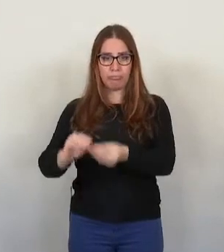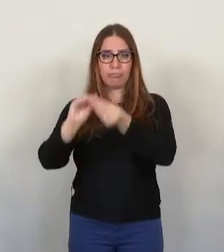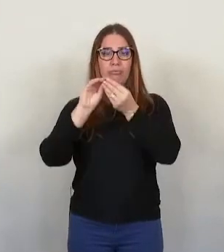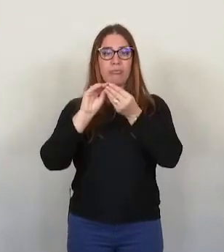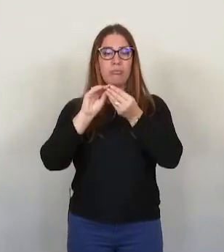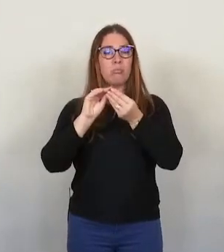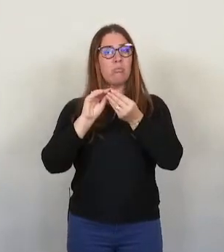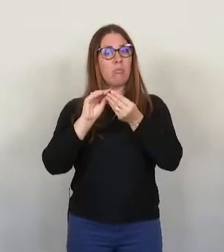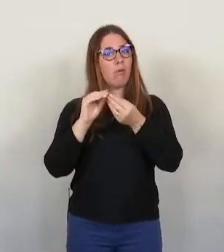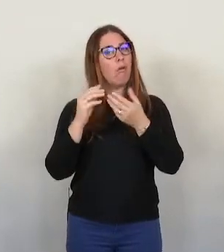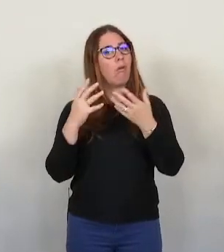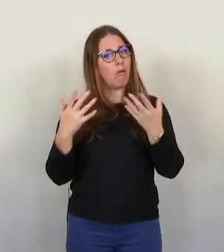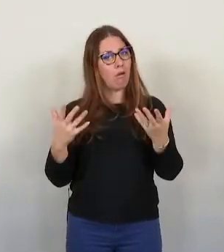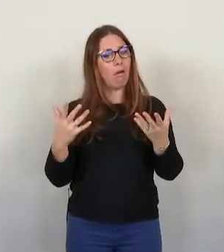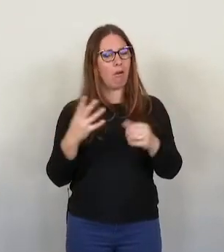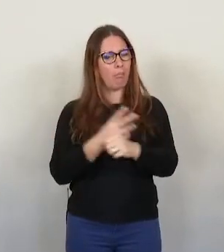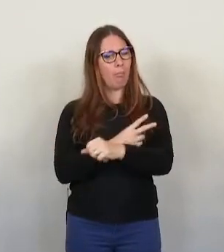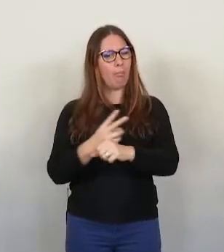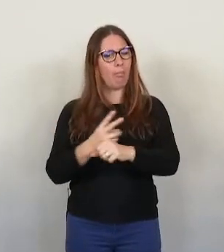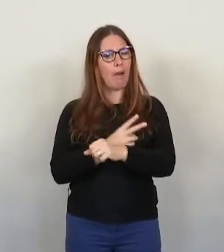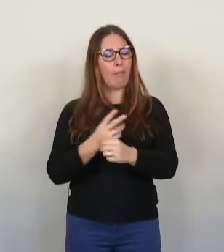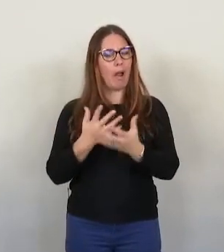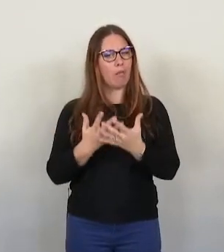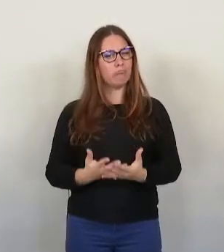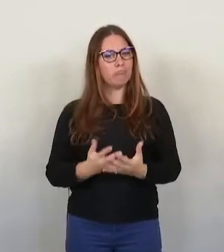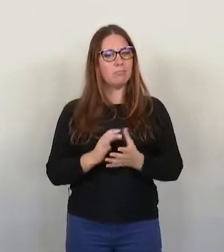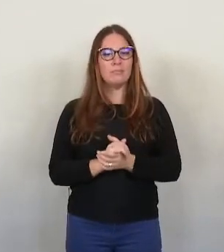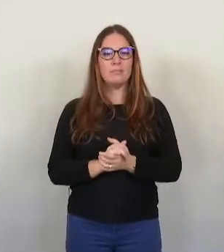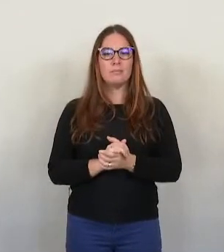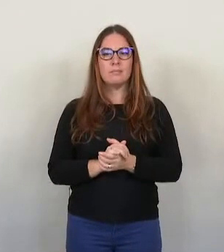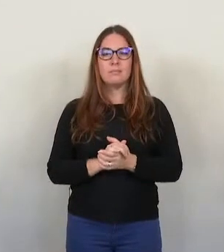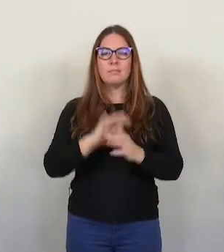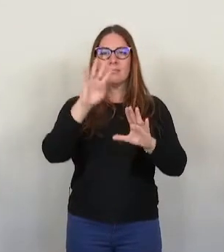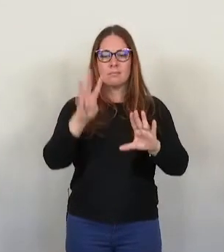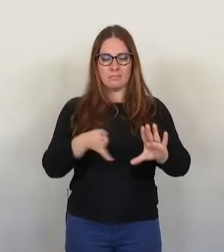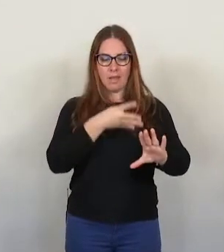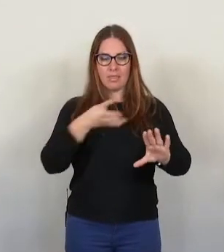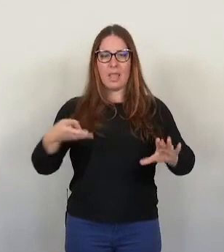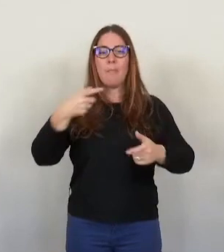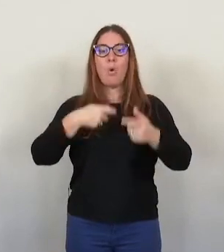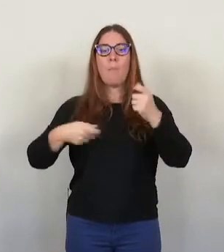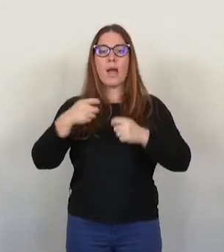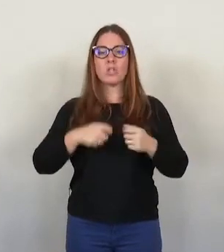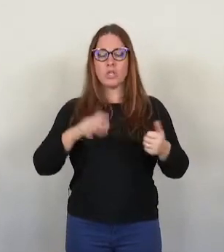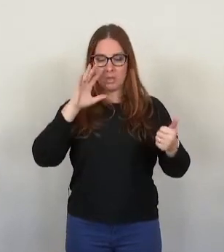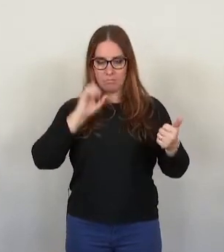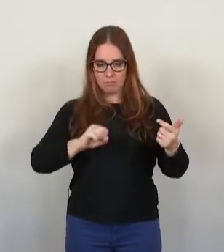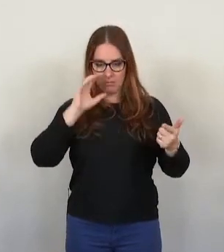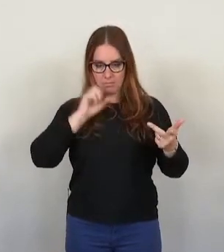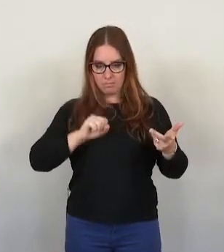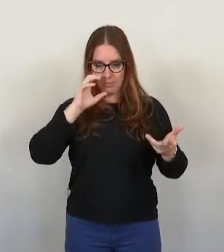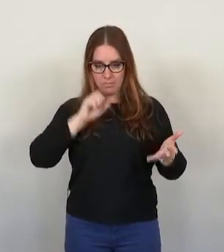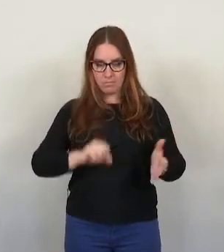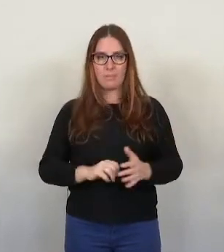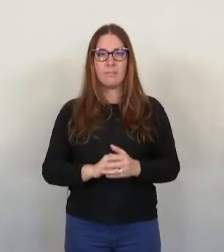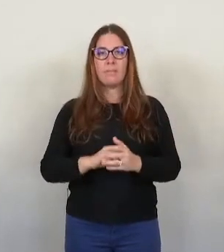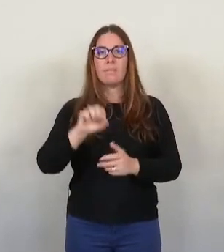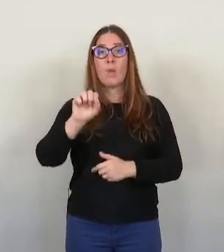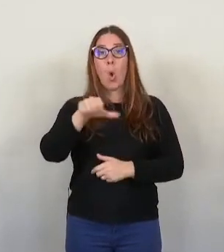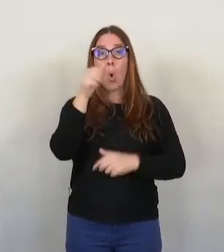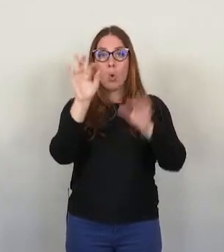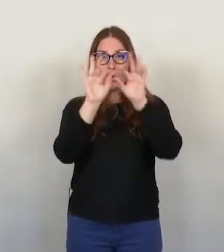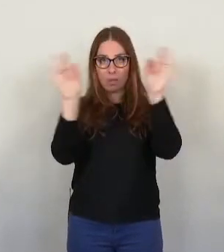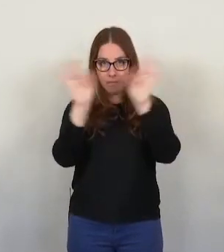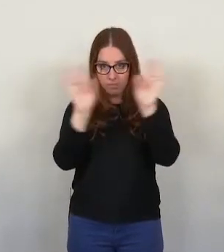un certain poids. J'ai donc relevé quelques petites choses dans le tableau des marchés. J'ai d'abord remarqué que 11 lignes du